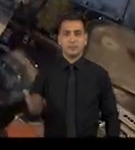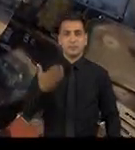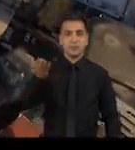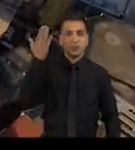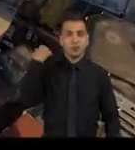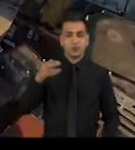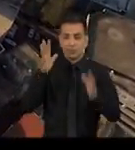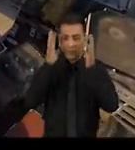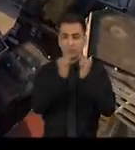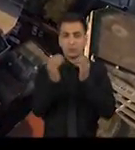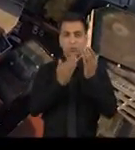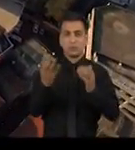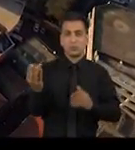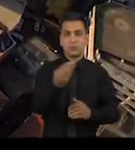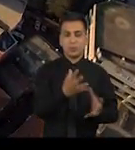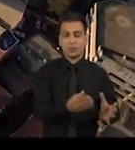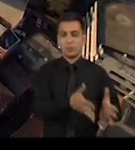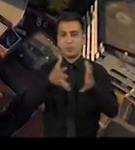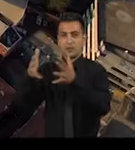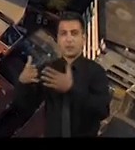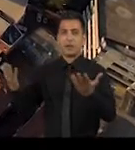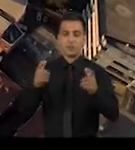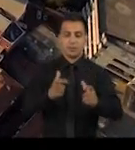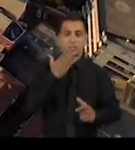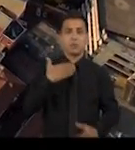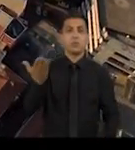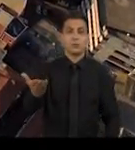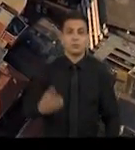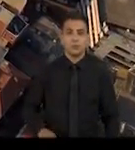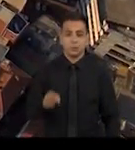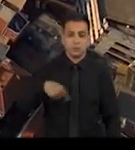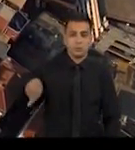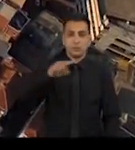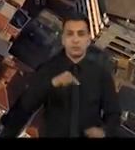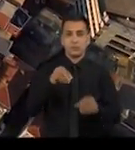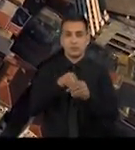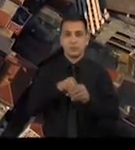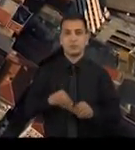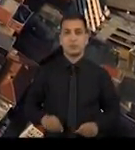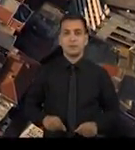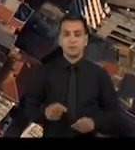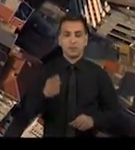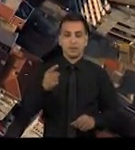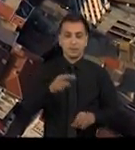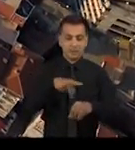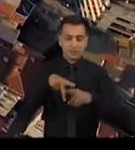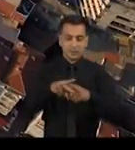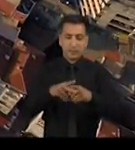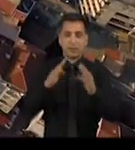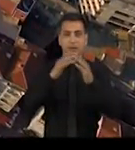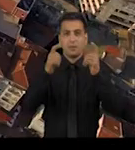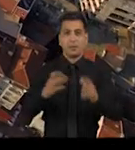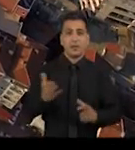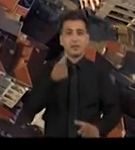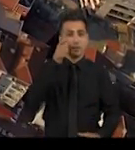Daha önce külliyesinde bulunan pek çok bina artık yerinde yoktur. Bunların arasında Muvakkithane